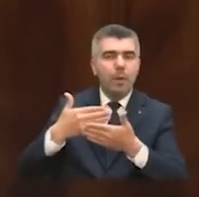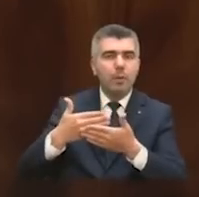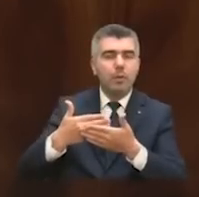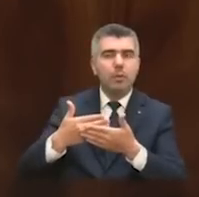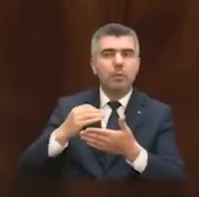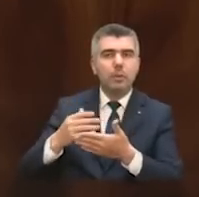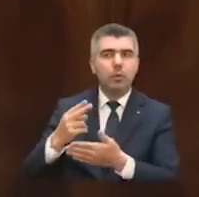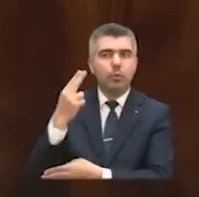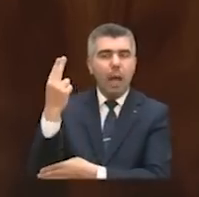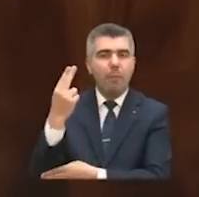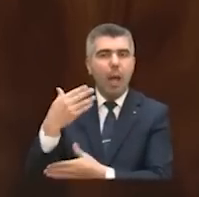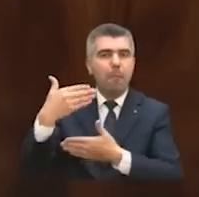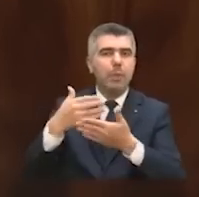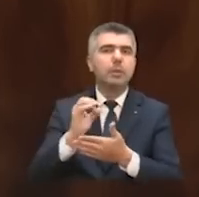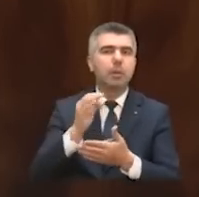والصبورات